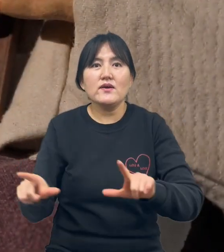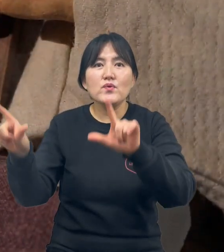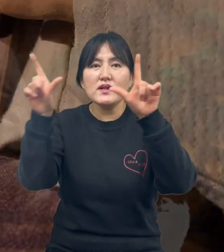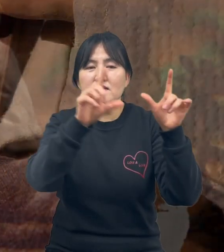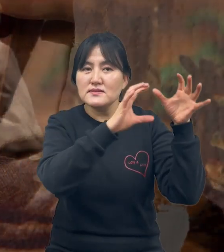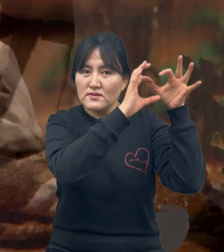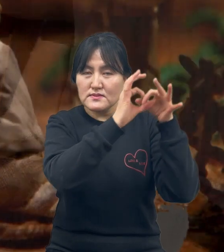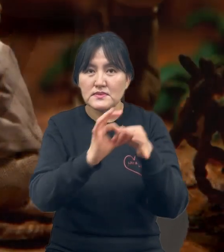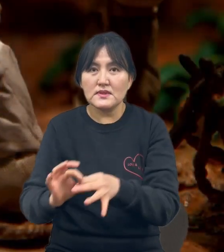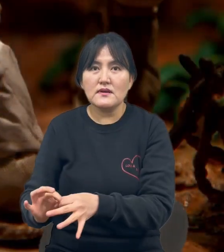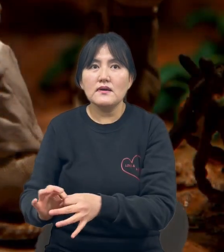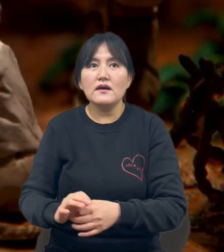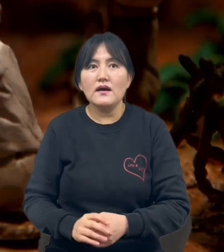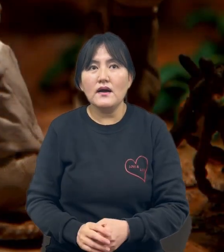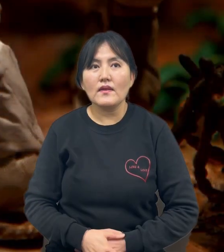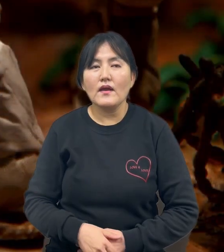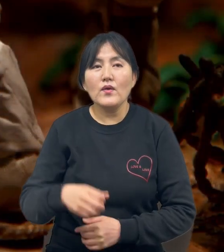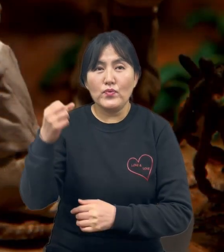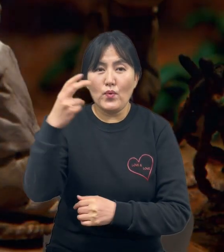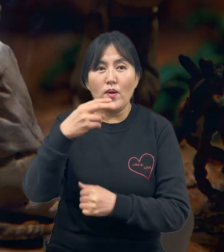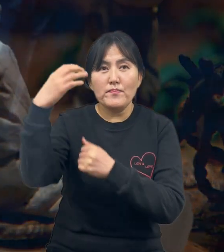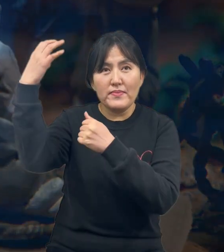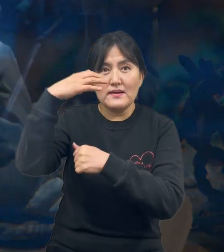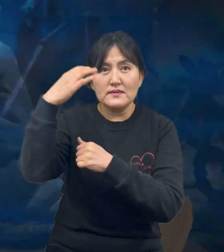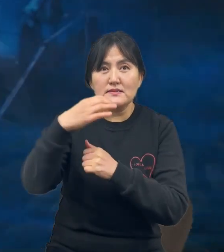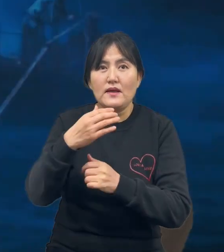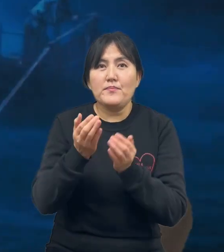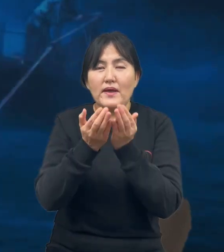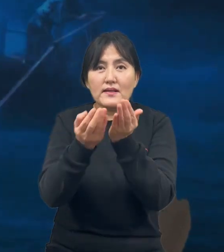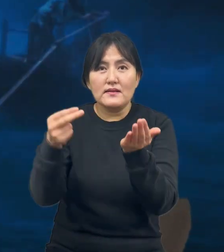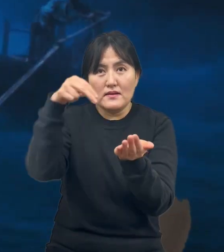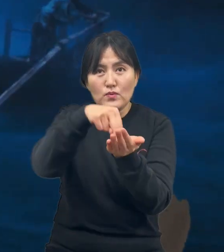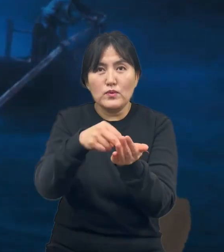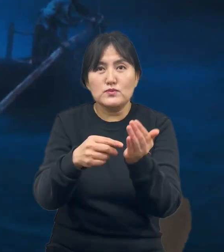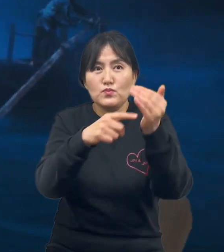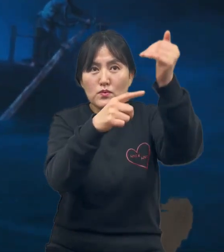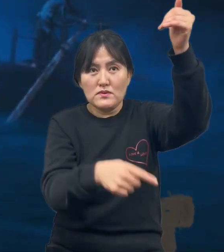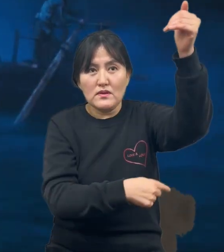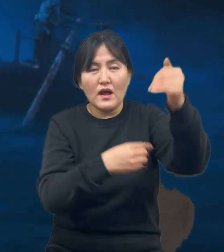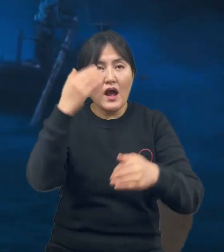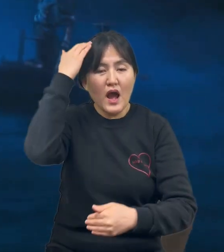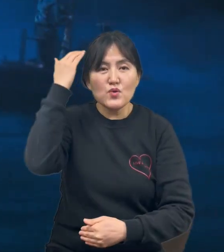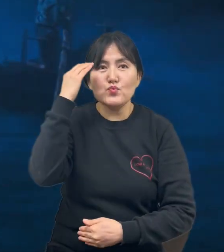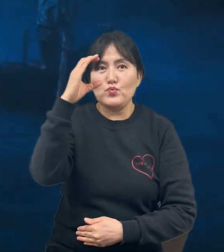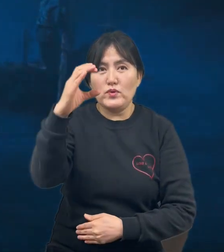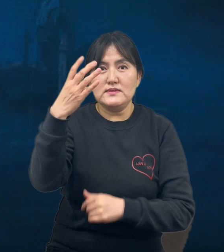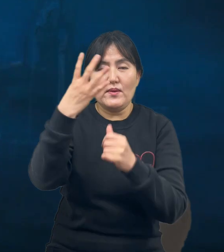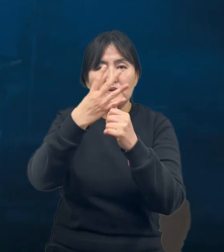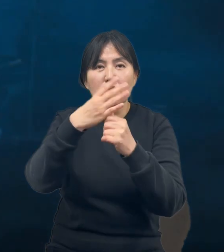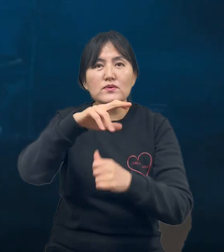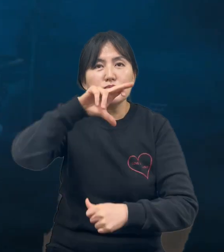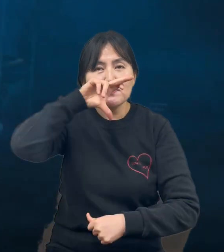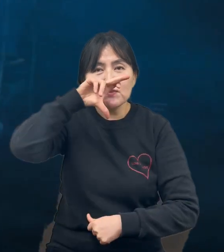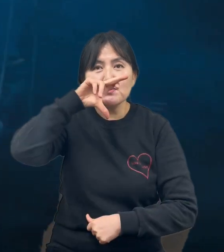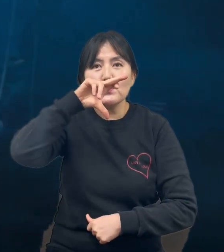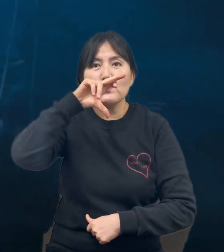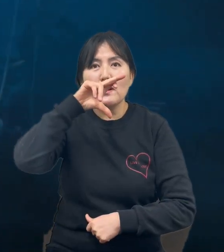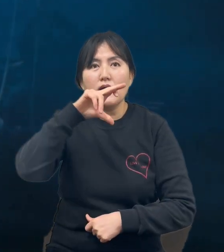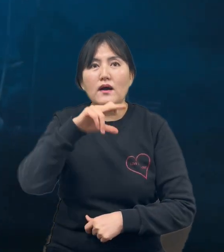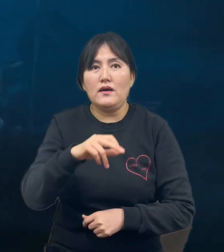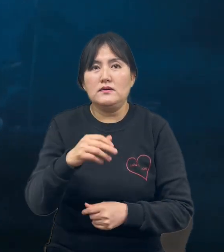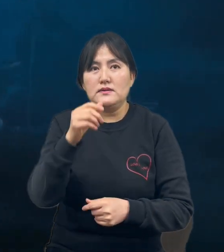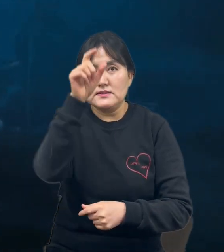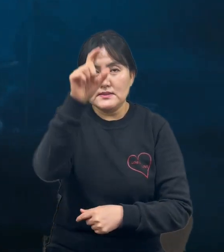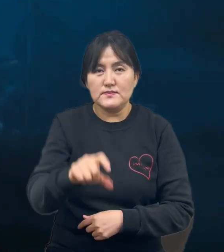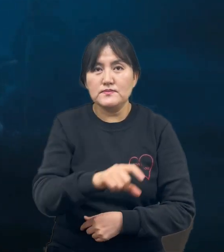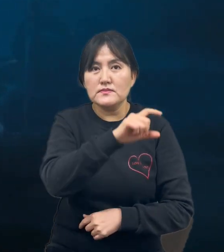알아보고 신앙생활을 이어갔습니다. 또 박해시기에 배를 타고 조선에 들어왔던 한국 교회의 4번째 교구장